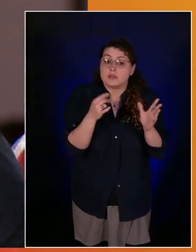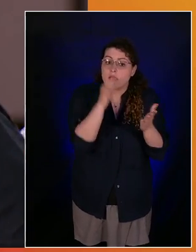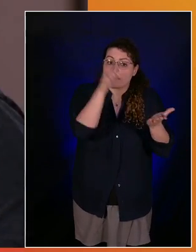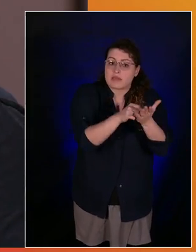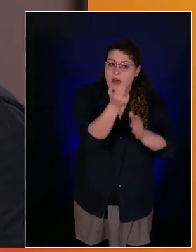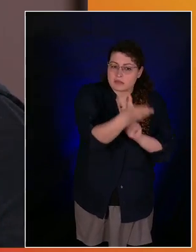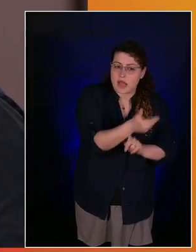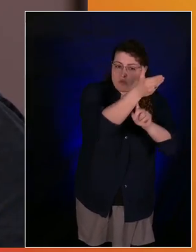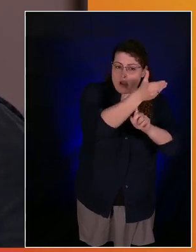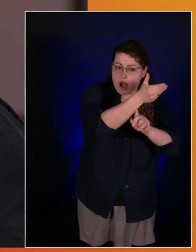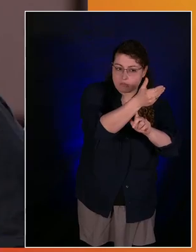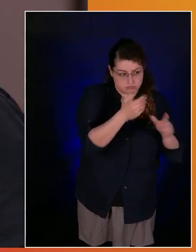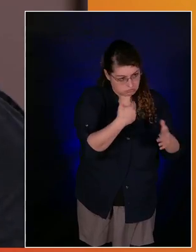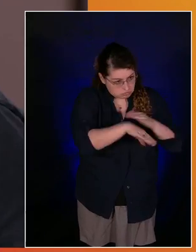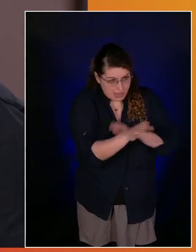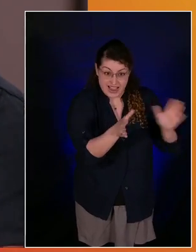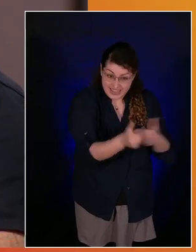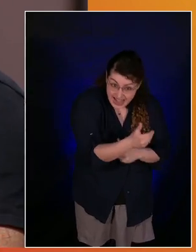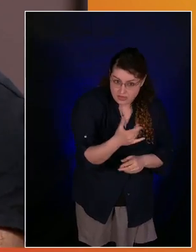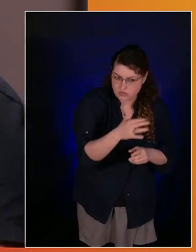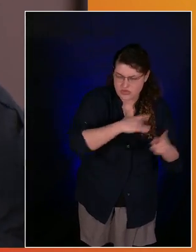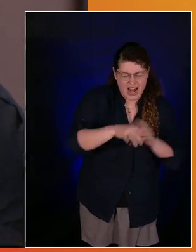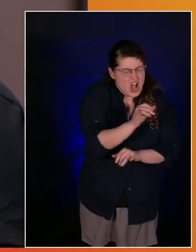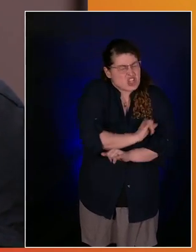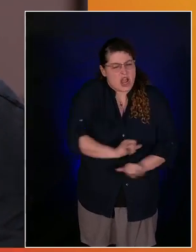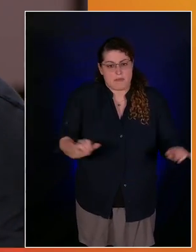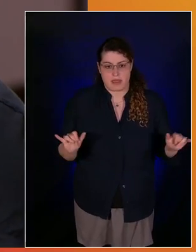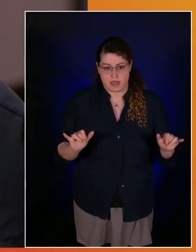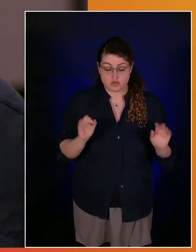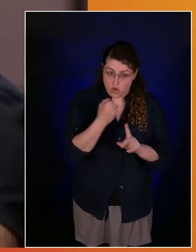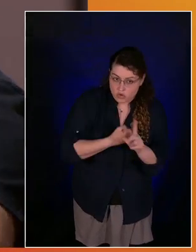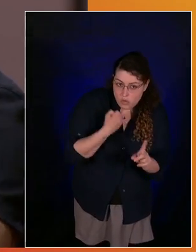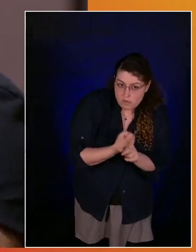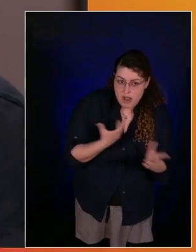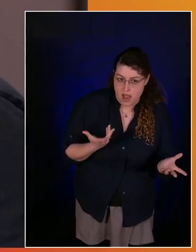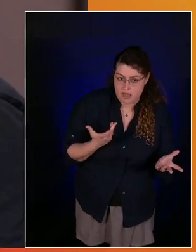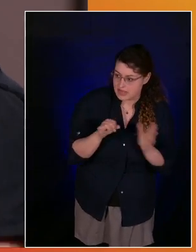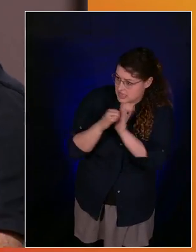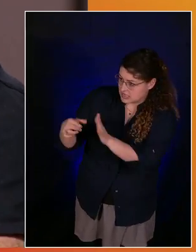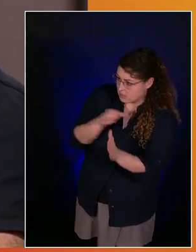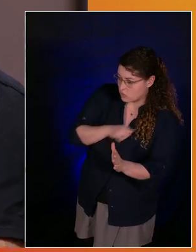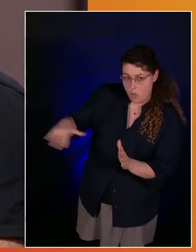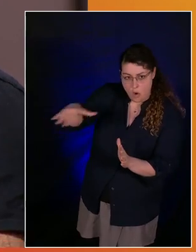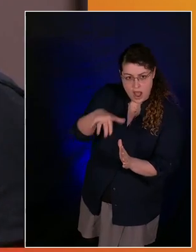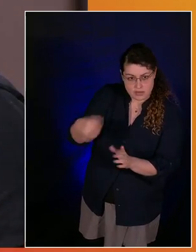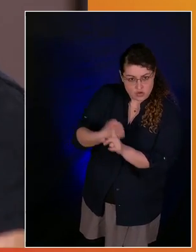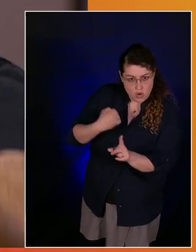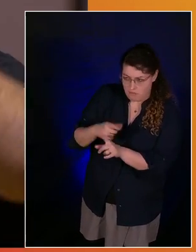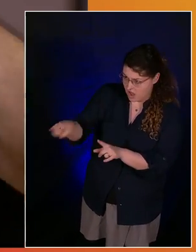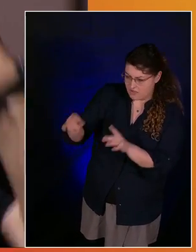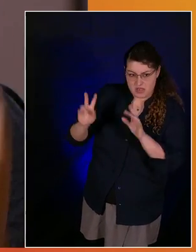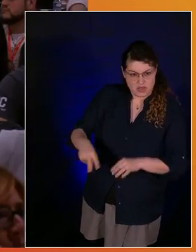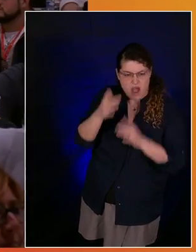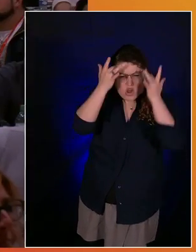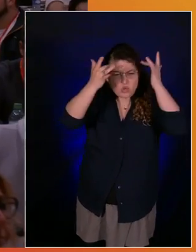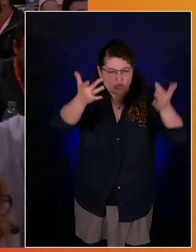nationale au sein de notre classe sociale on a ce combat là le combat de l'extrême droite est aujourd'hui un combat culturel nous on